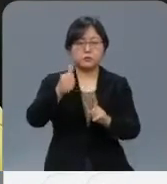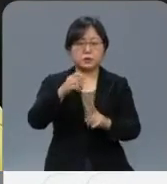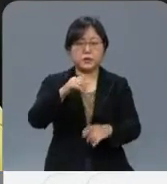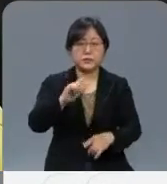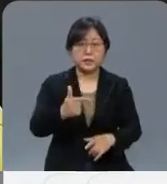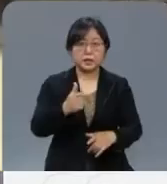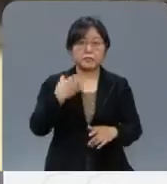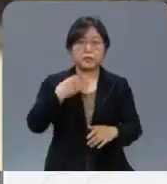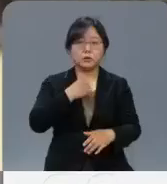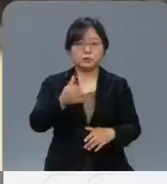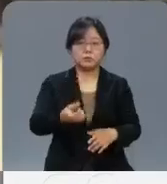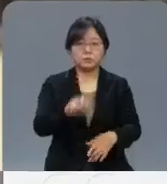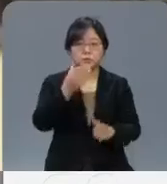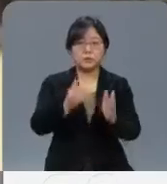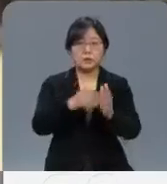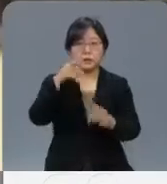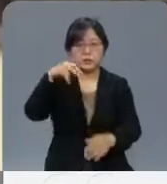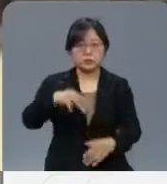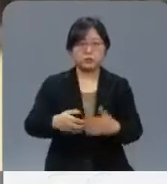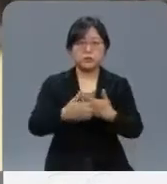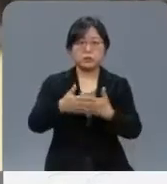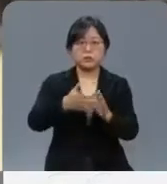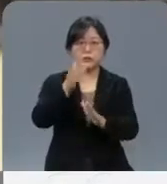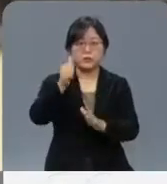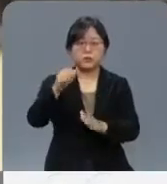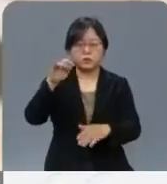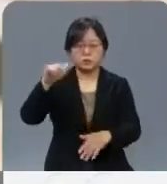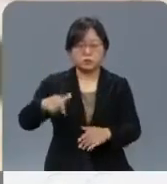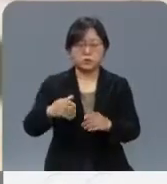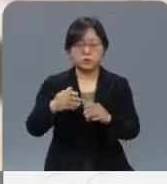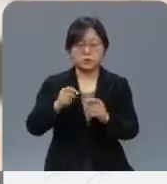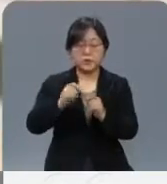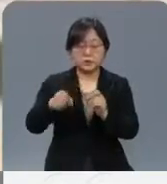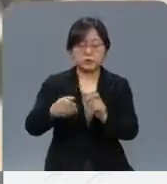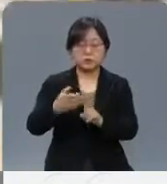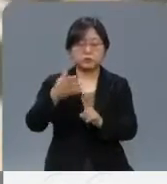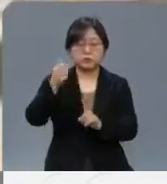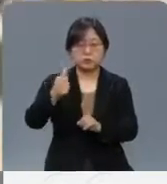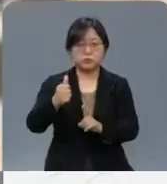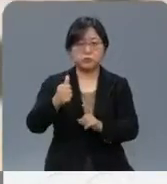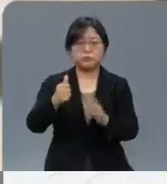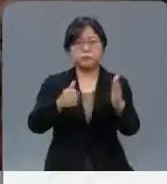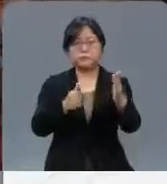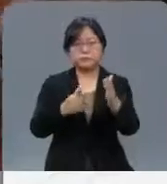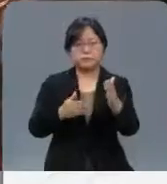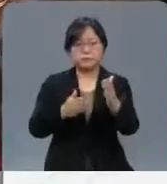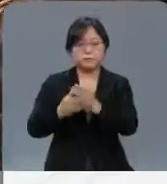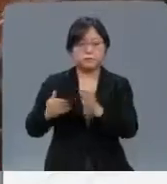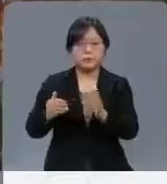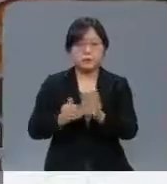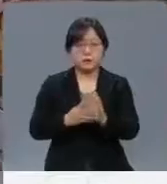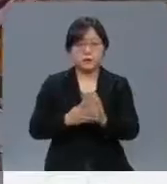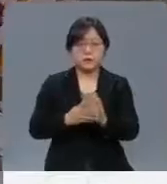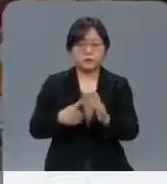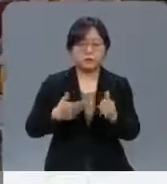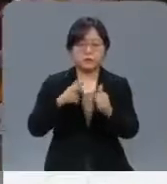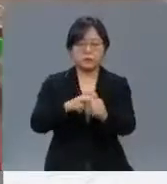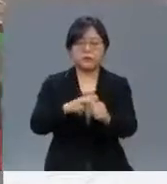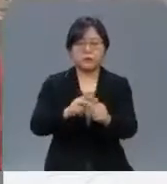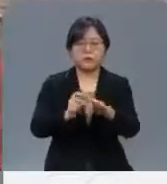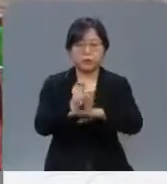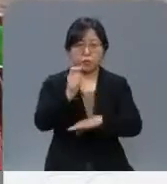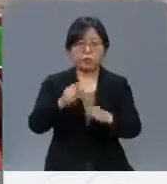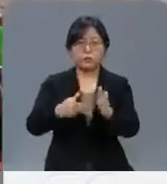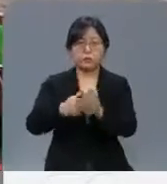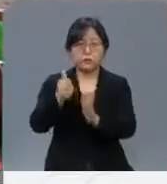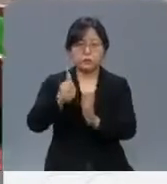재선에 성공했지만 강인규 나주시장과 유두석 장성군수는 고배를 마셨습니다. 역시 무소속 출마자인 고은과